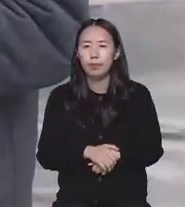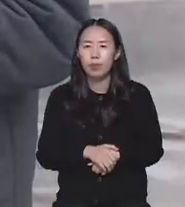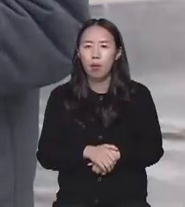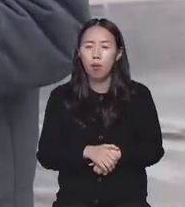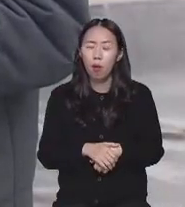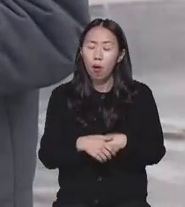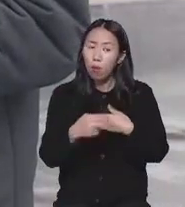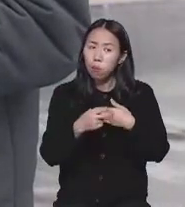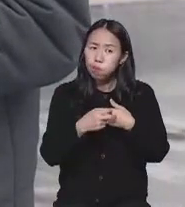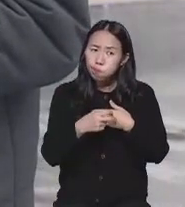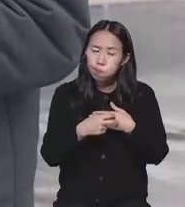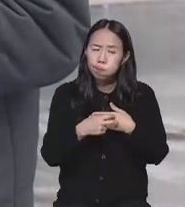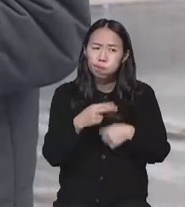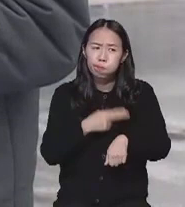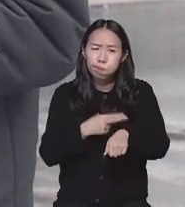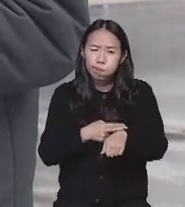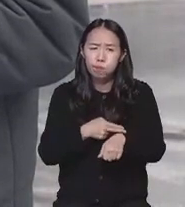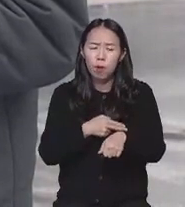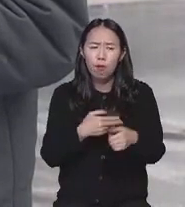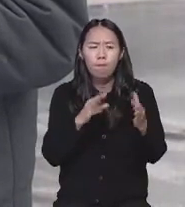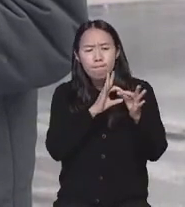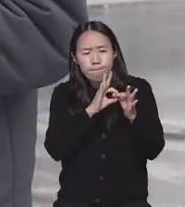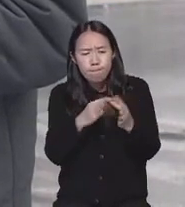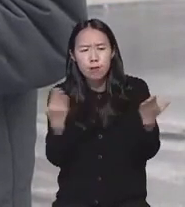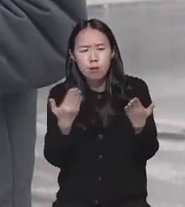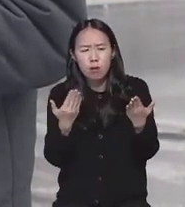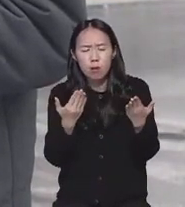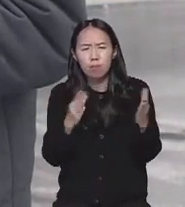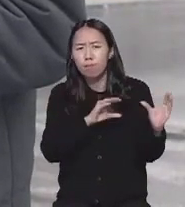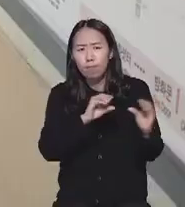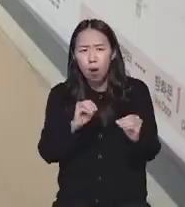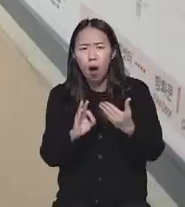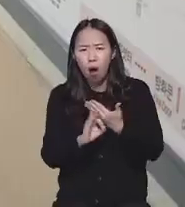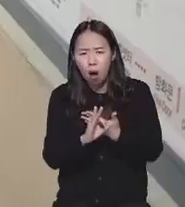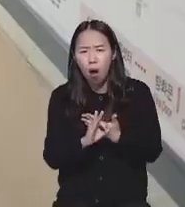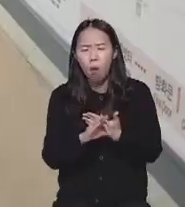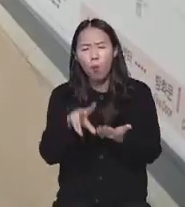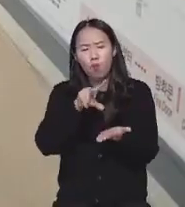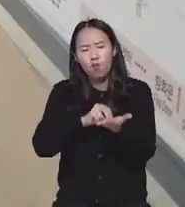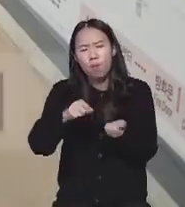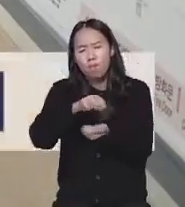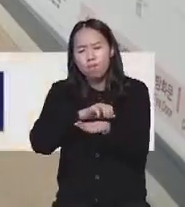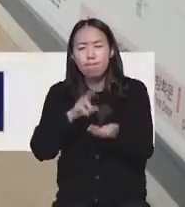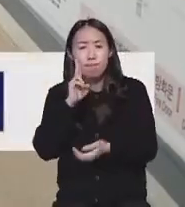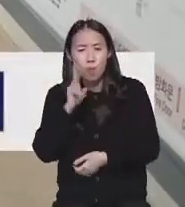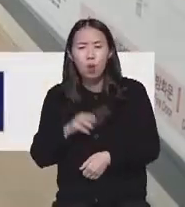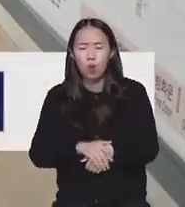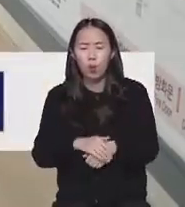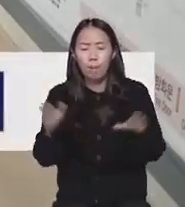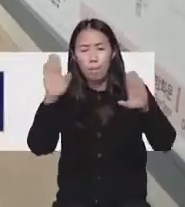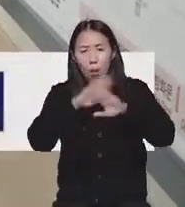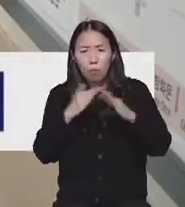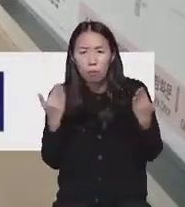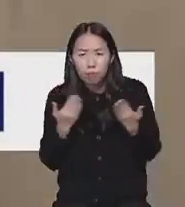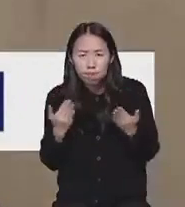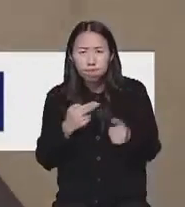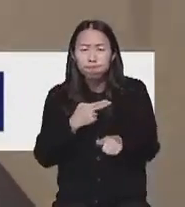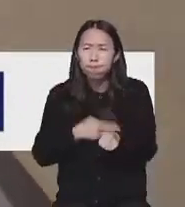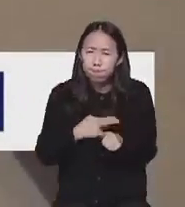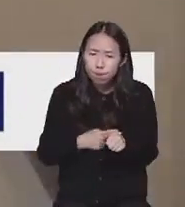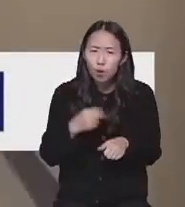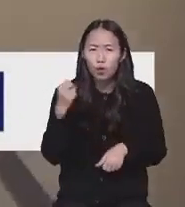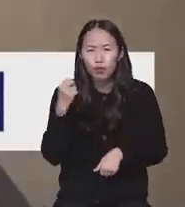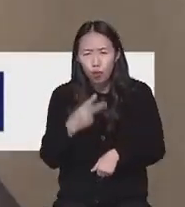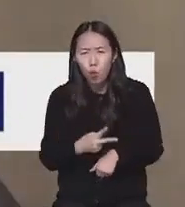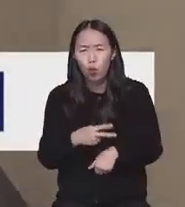집단 휴진이 장기화하면 의료 공백이 불가피할 것으로 예상됩니다. 당직 근무와 환자 주치 역할을 하는